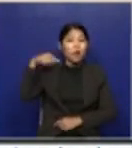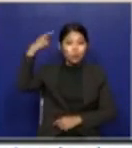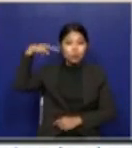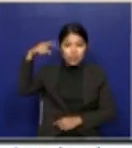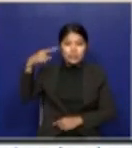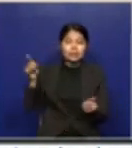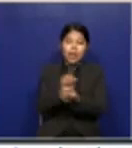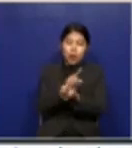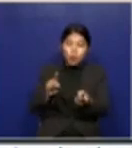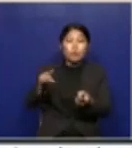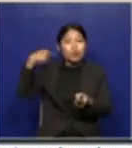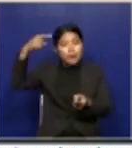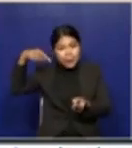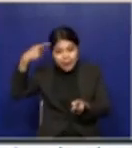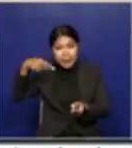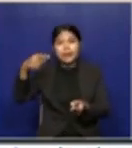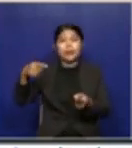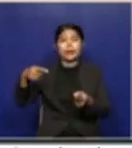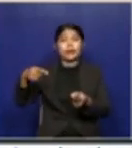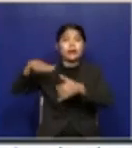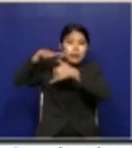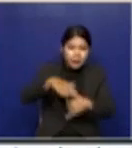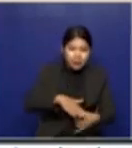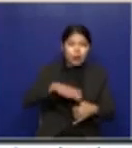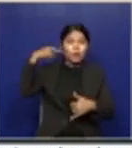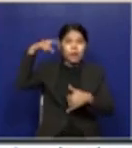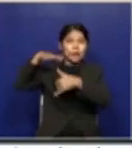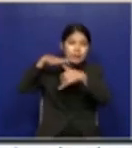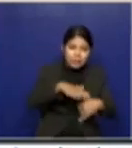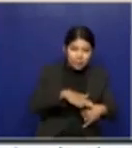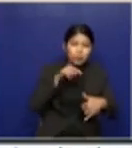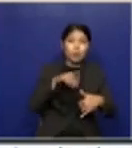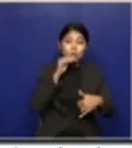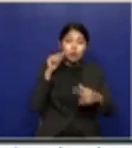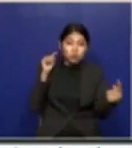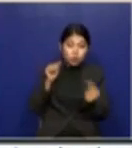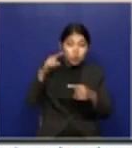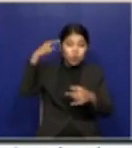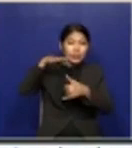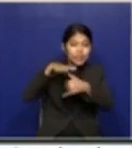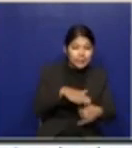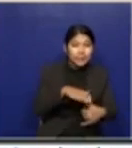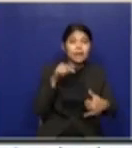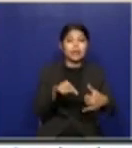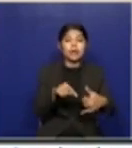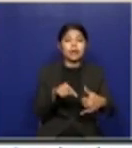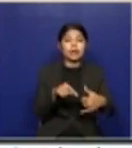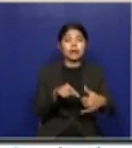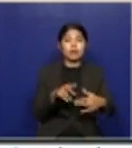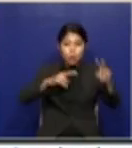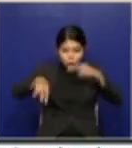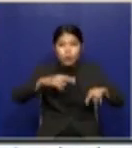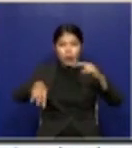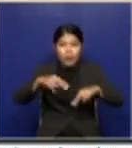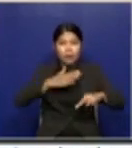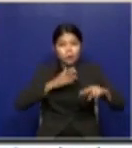สังคมเที่ยวอยู่ไหนถูกที่ถูกละเมิดแต่ผู้หญิงที่ถูกนำมาเป็นสินค้าผมต้องดูแล